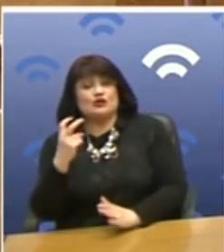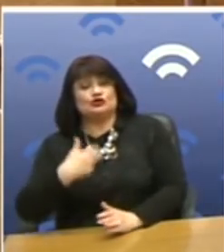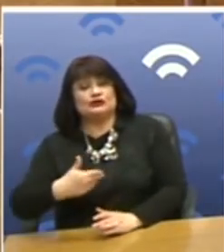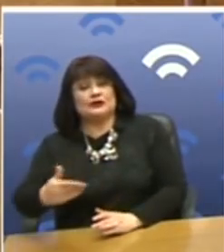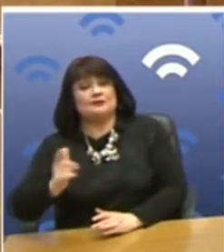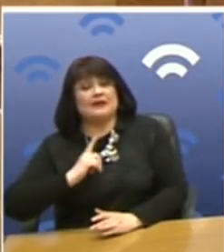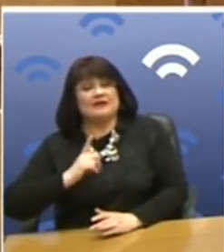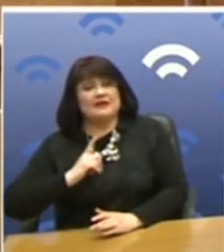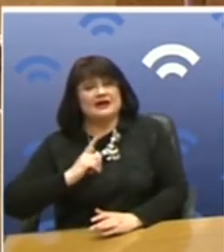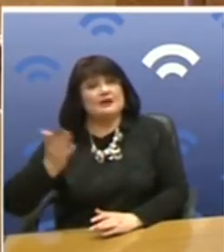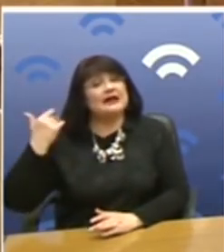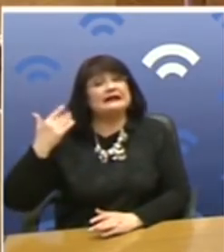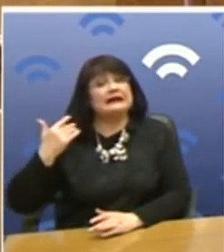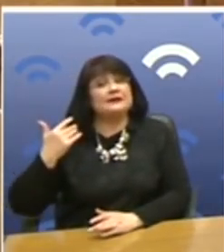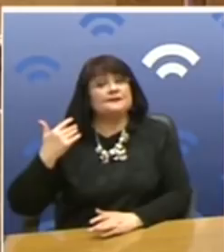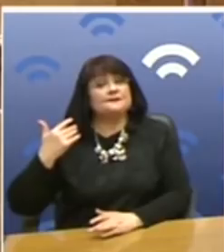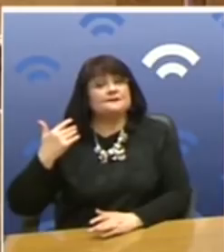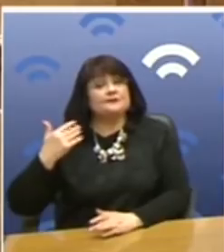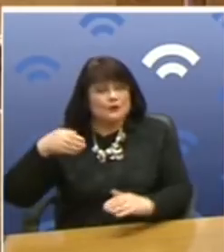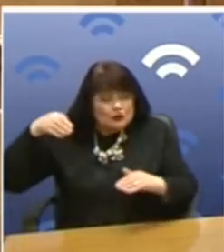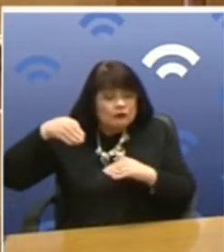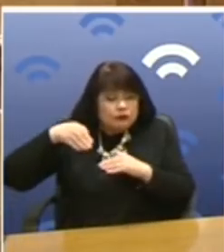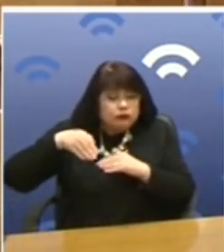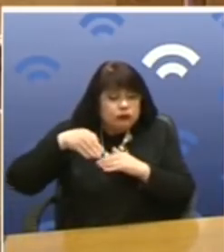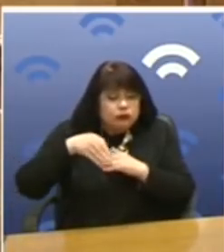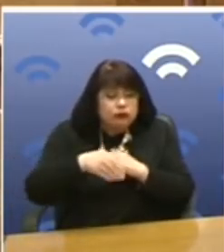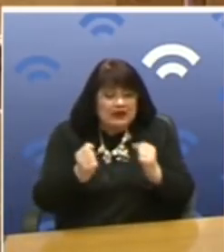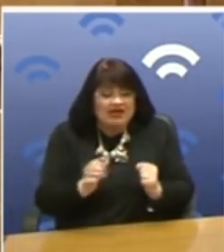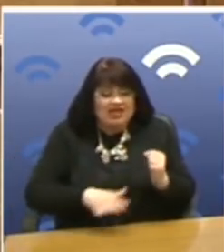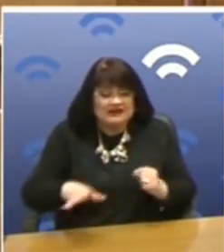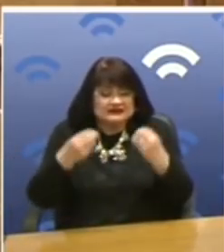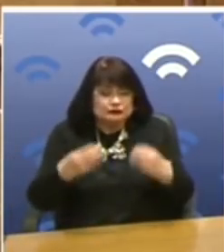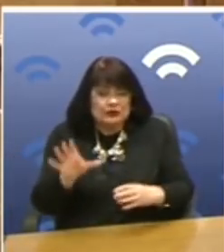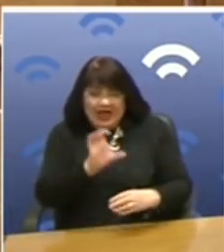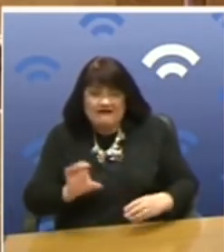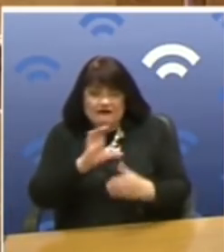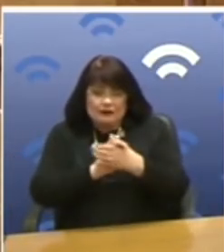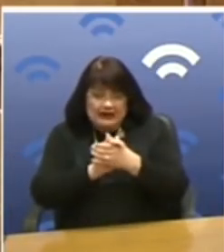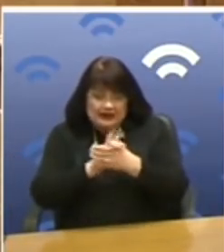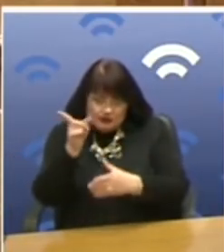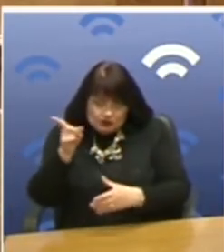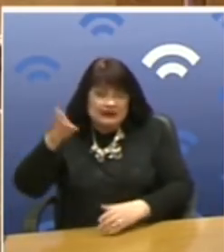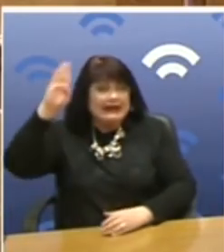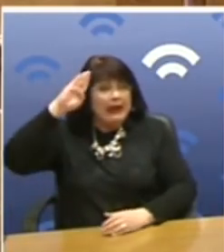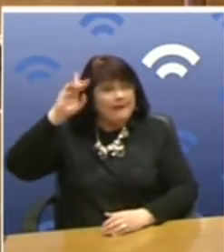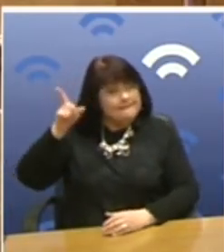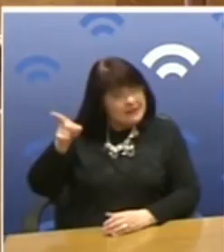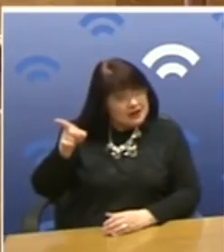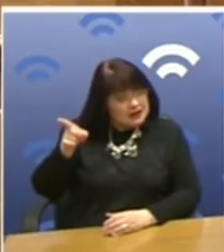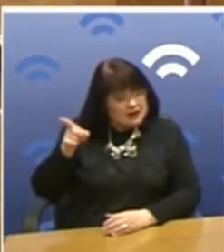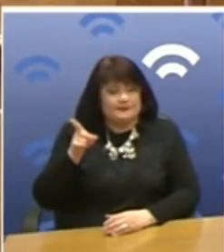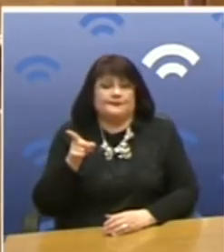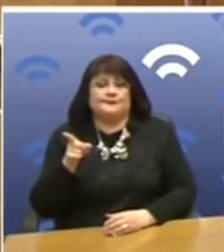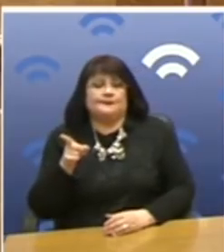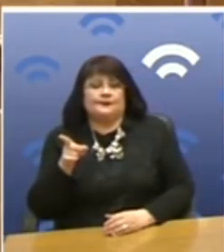μίλαγαν από τότε ουσιαστικά για επιδείνωση της κατάστασης και σε Ευρωπαϊκή Ένωση και στις Ηνωμένες Πολιτείες Αμερικής